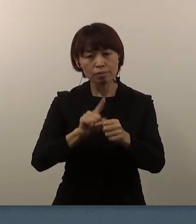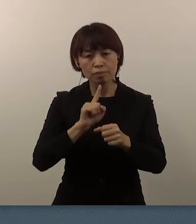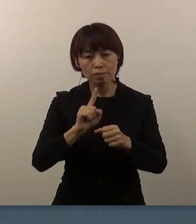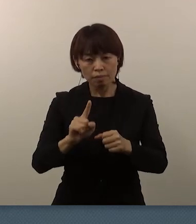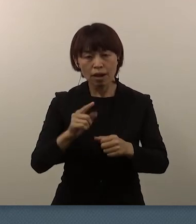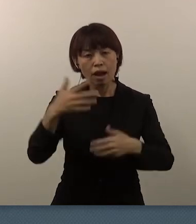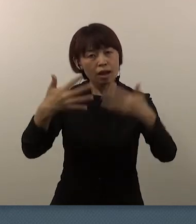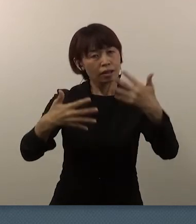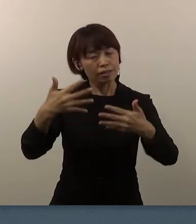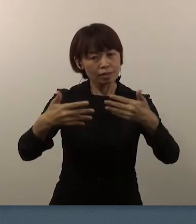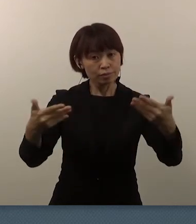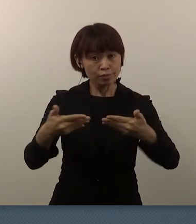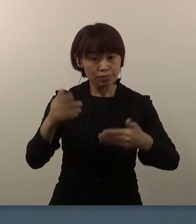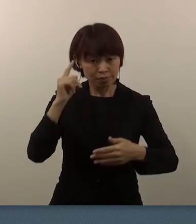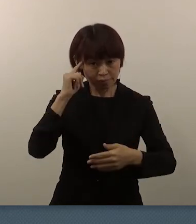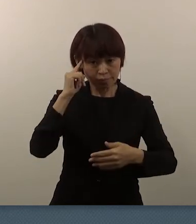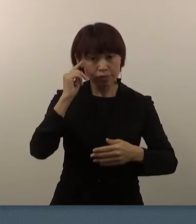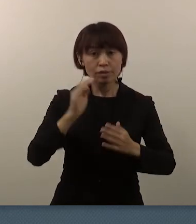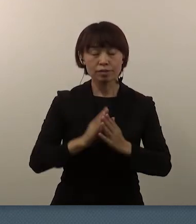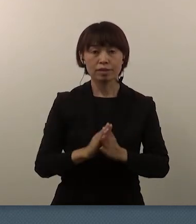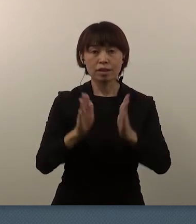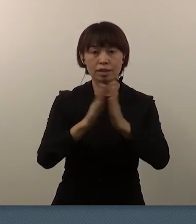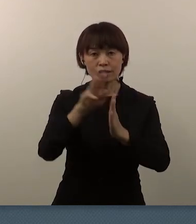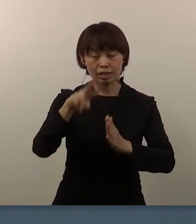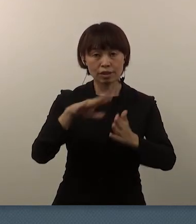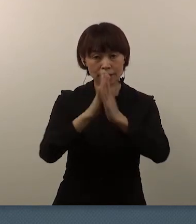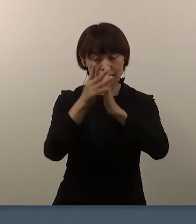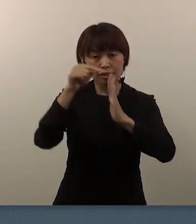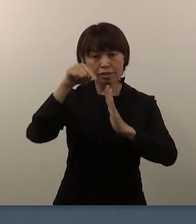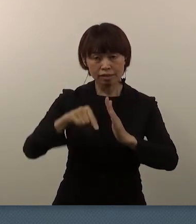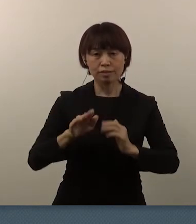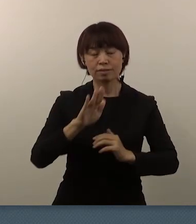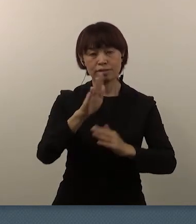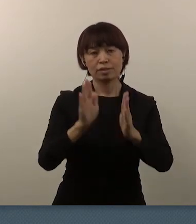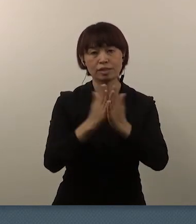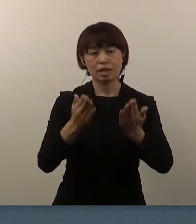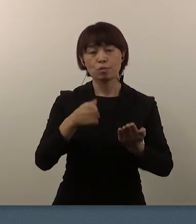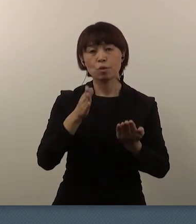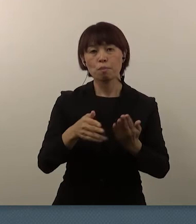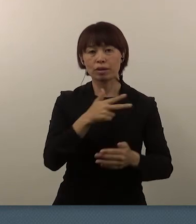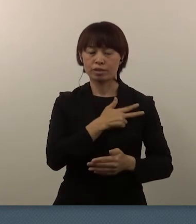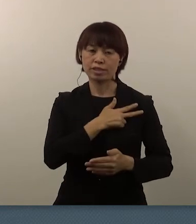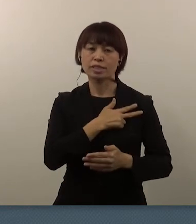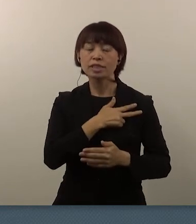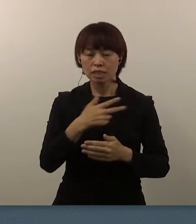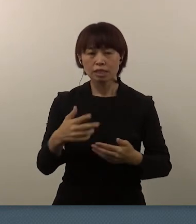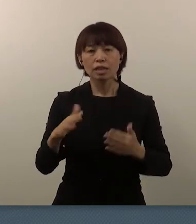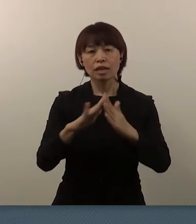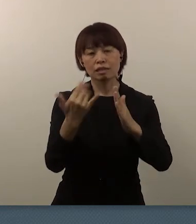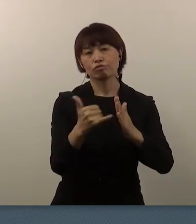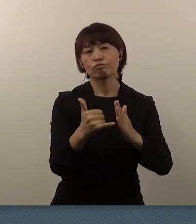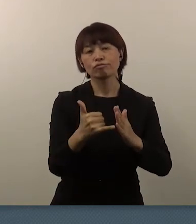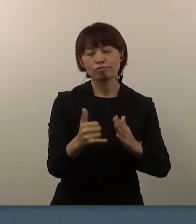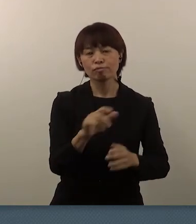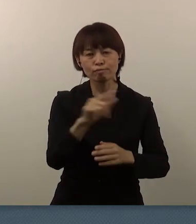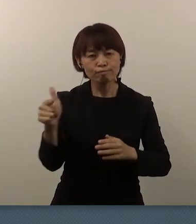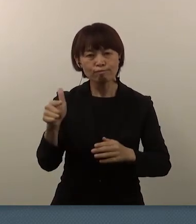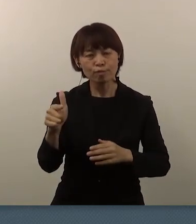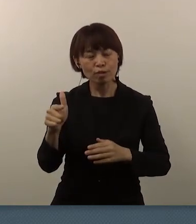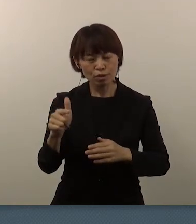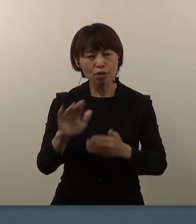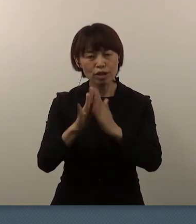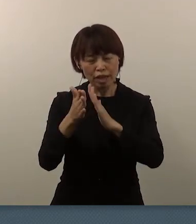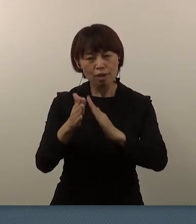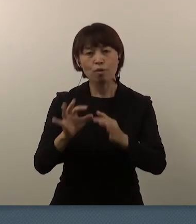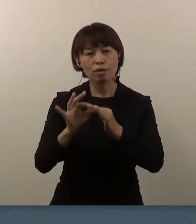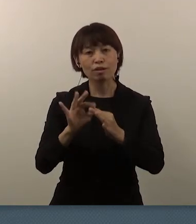その、神奈川県内のですね、坂本弁護士一家の件があったりとか、一定の関わりがあるわけですけれども、今受け止めをお